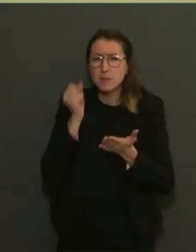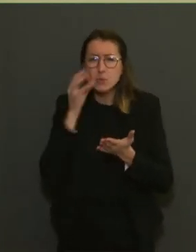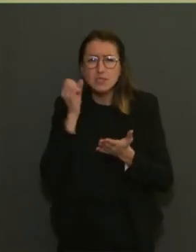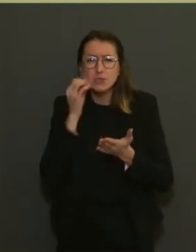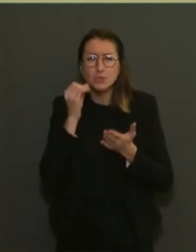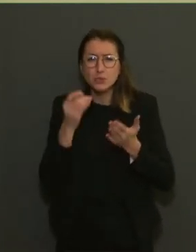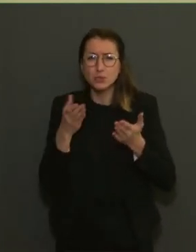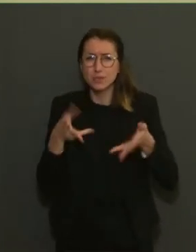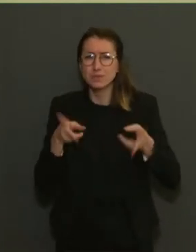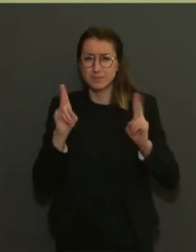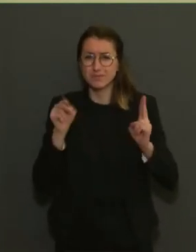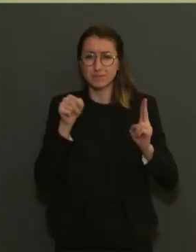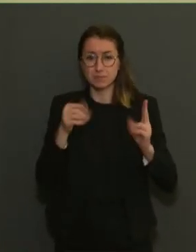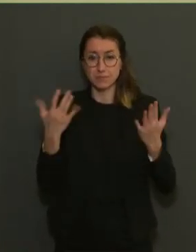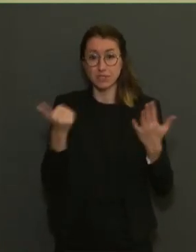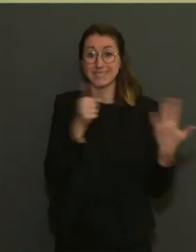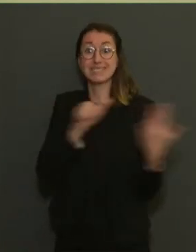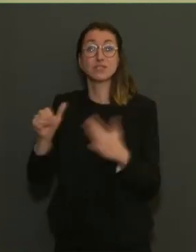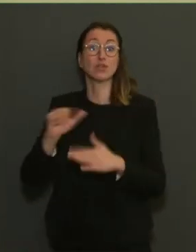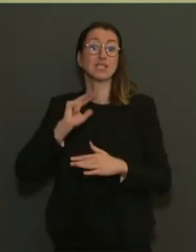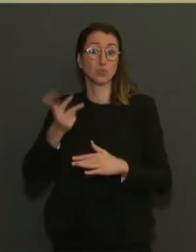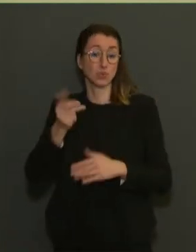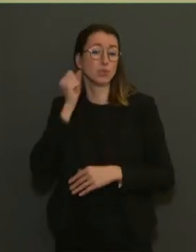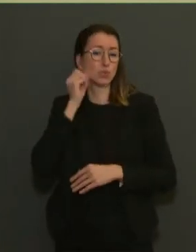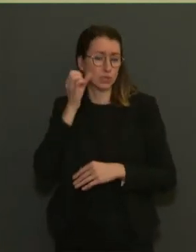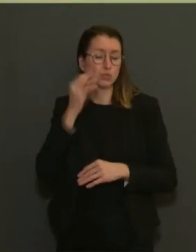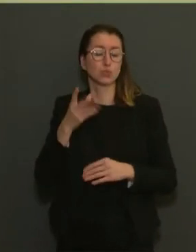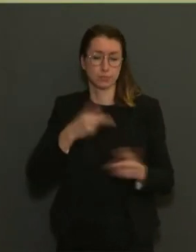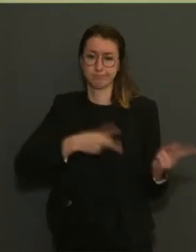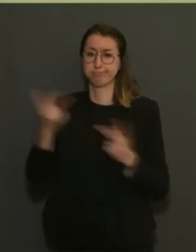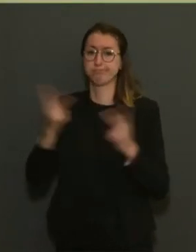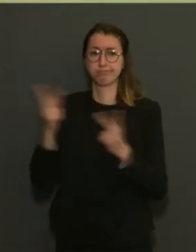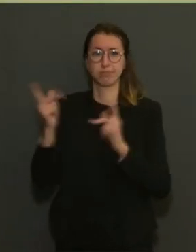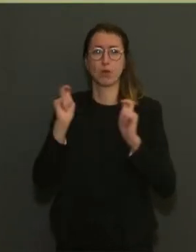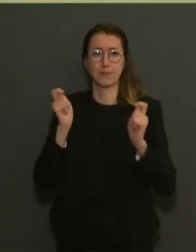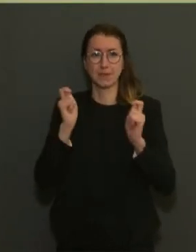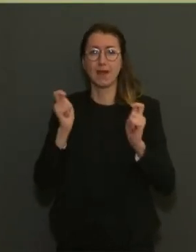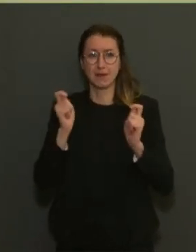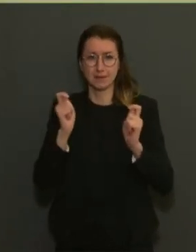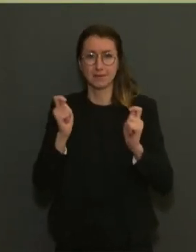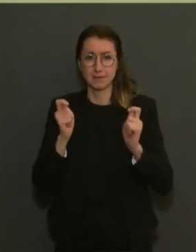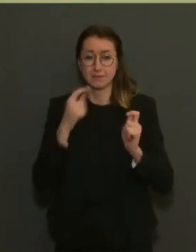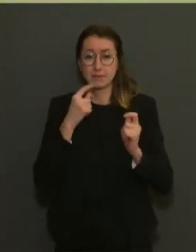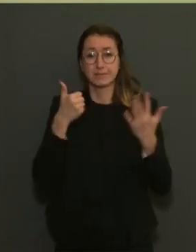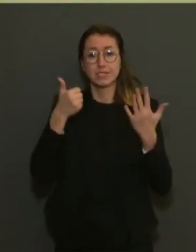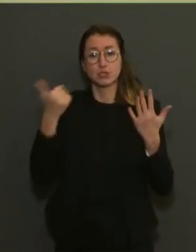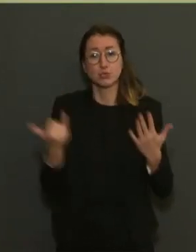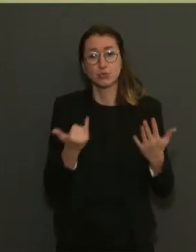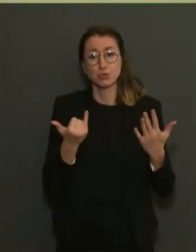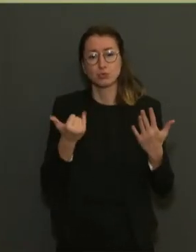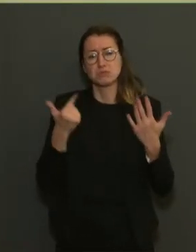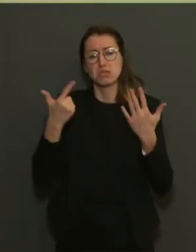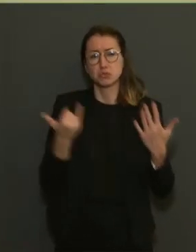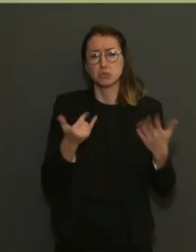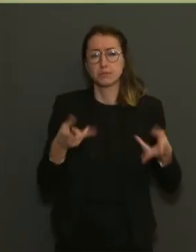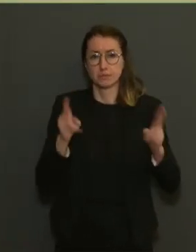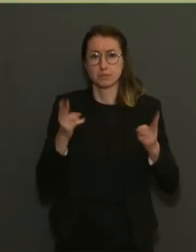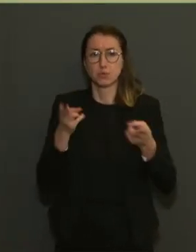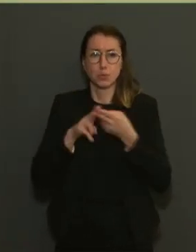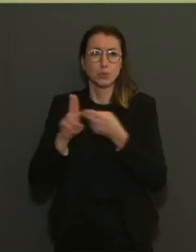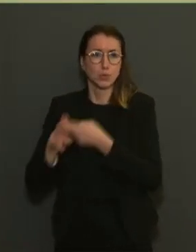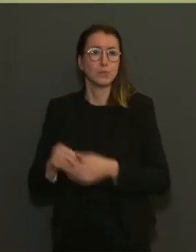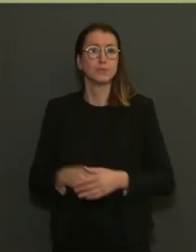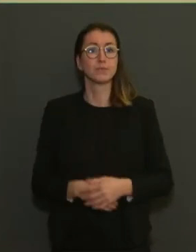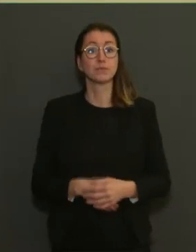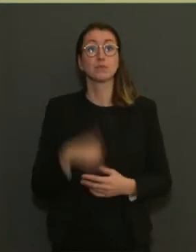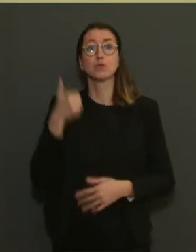nouvelles admissions par jour par rapport aux 7 derniers jours. 60% de ces admissions, ça ne change pas, sont toujours à